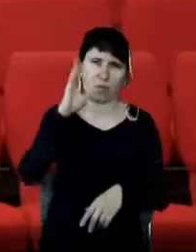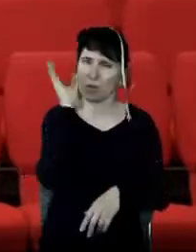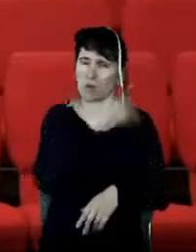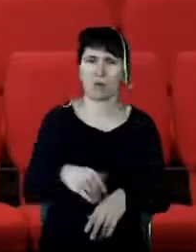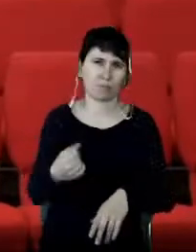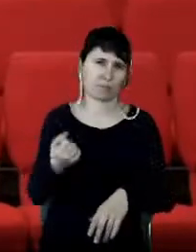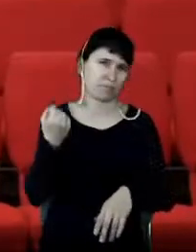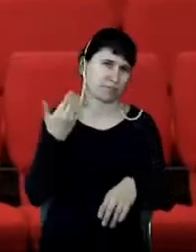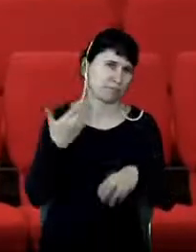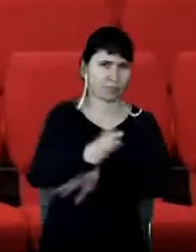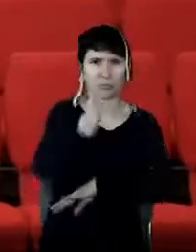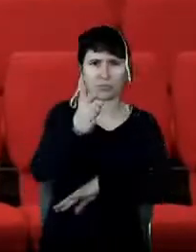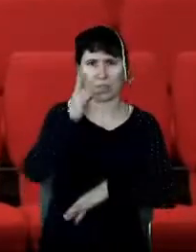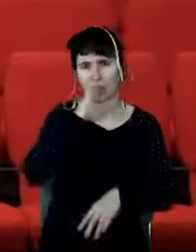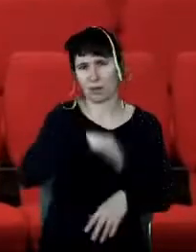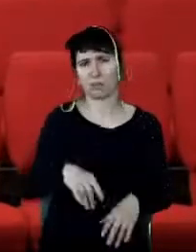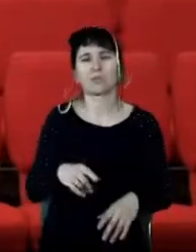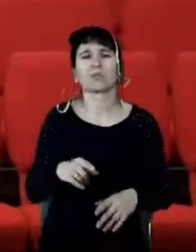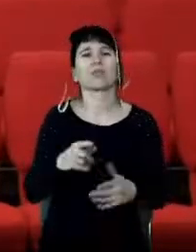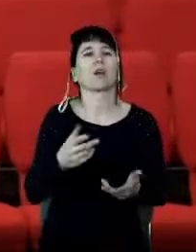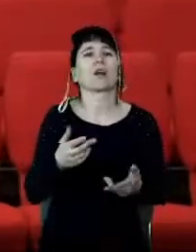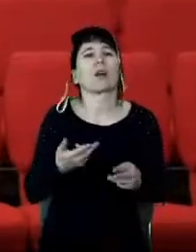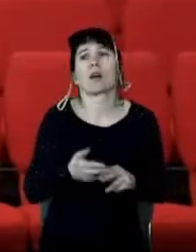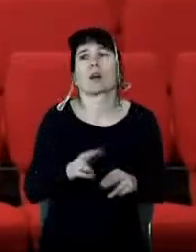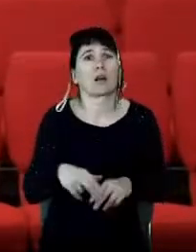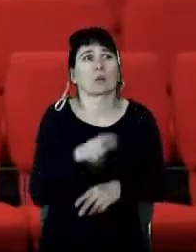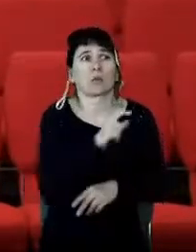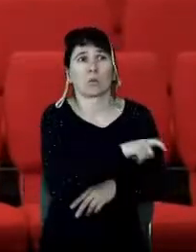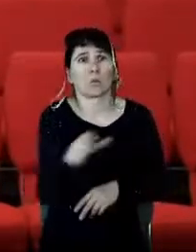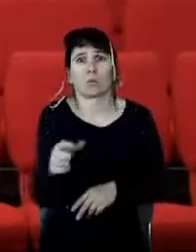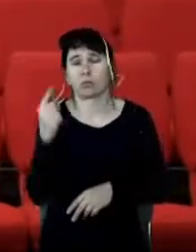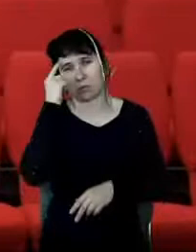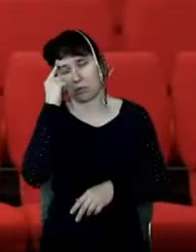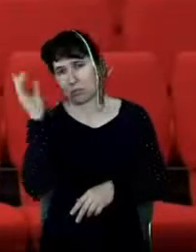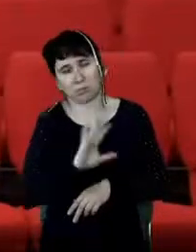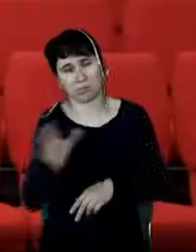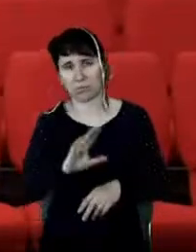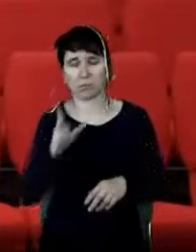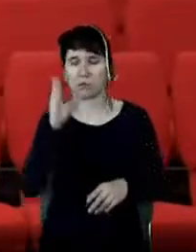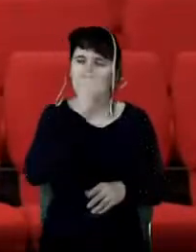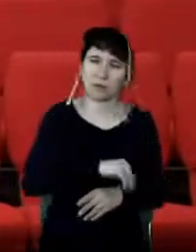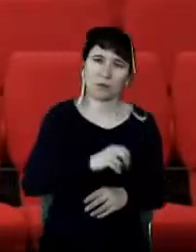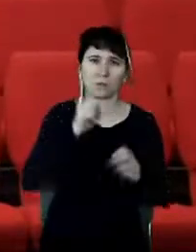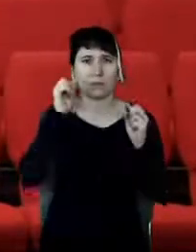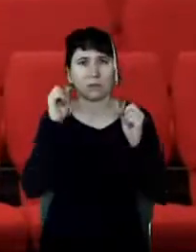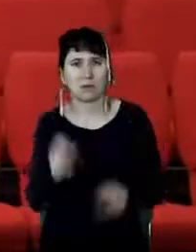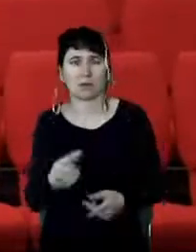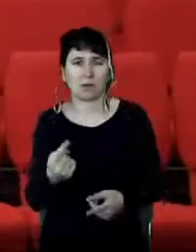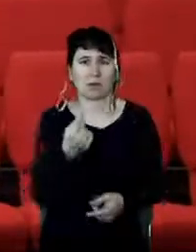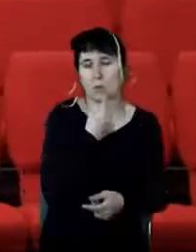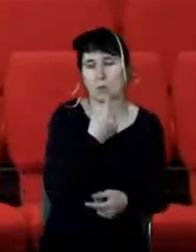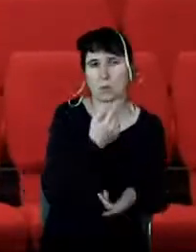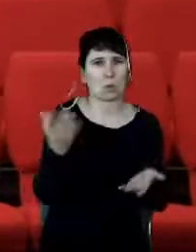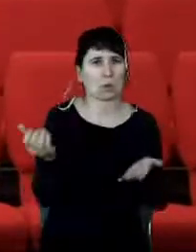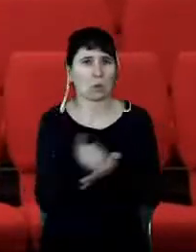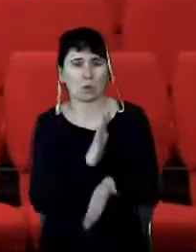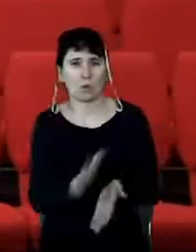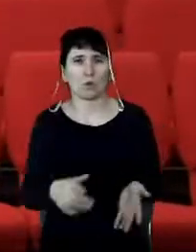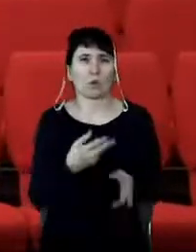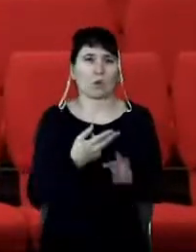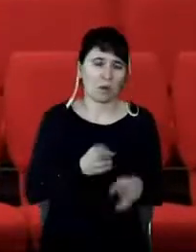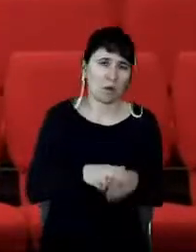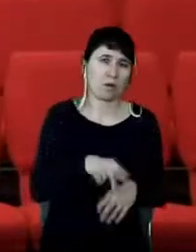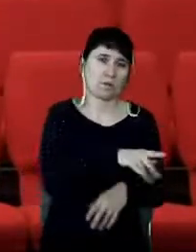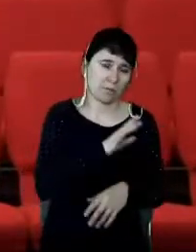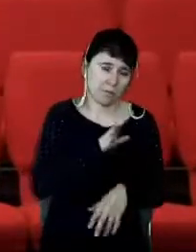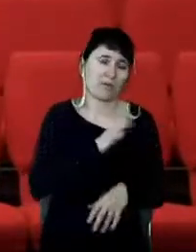них, вони інколи не оправдовували очікувань Бога. Вони інколи, так, дійсно, спіткнулися,